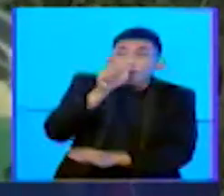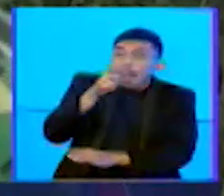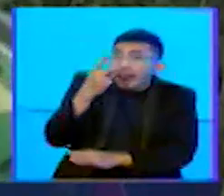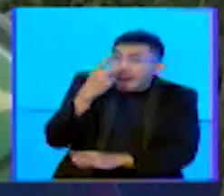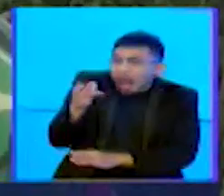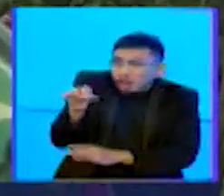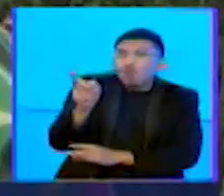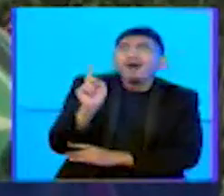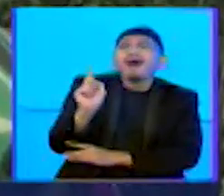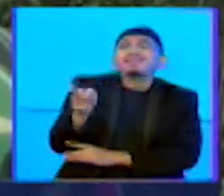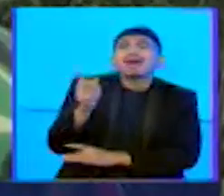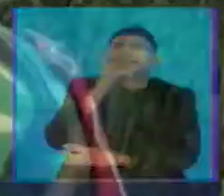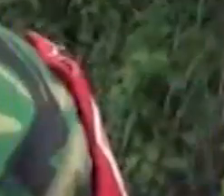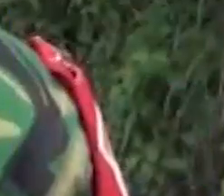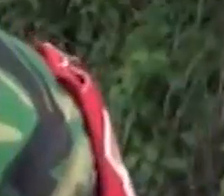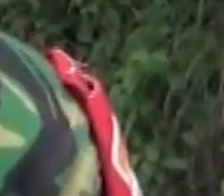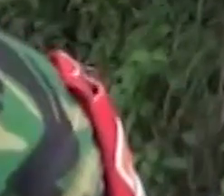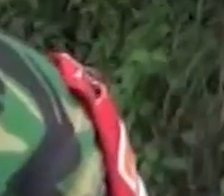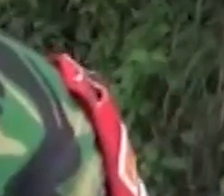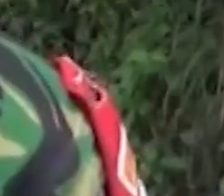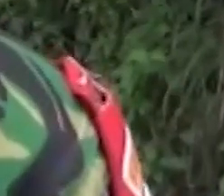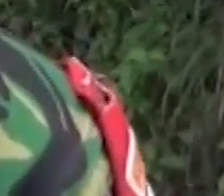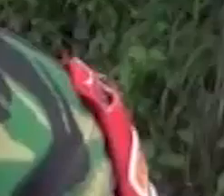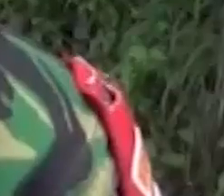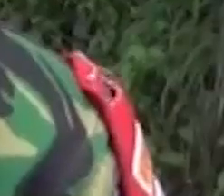seekor anakan. Dan